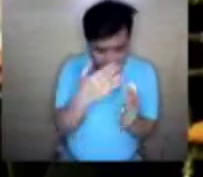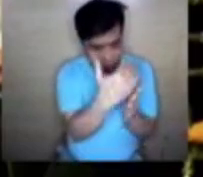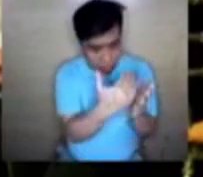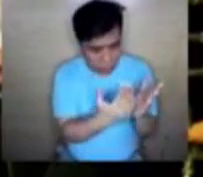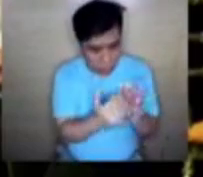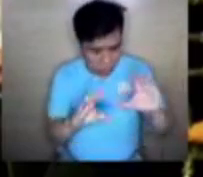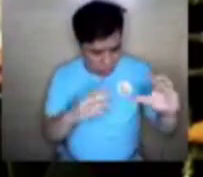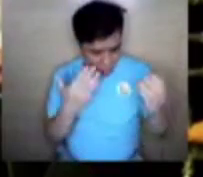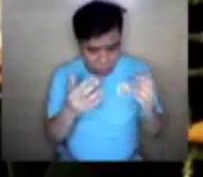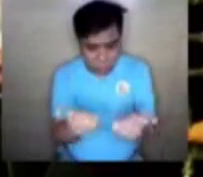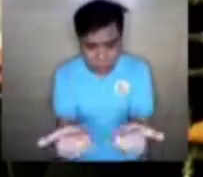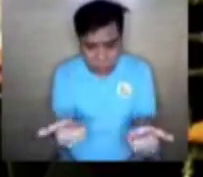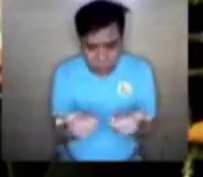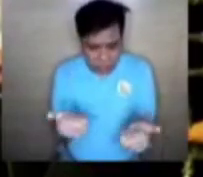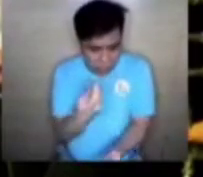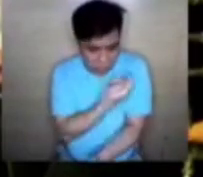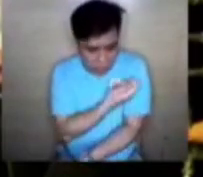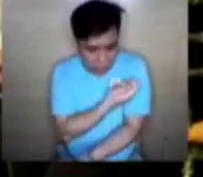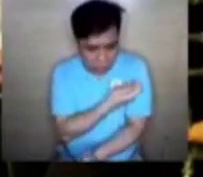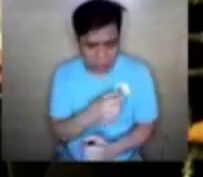sa available na bakuna.